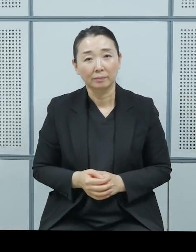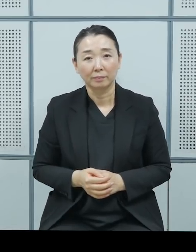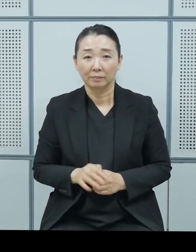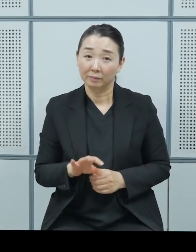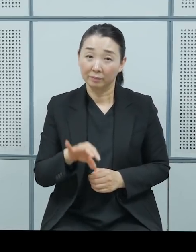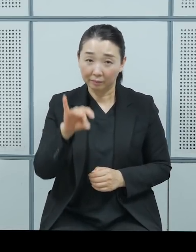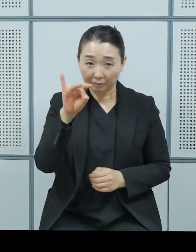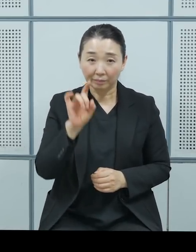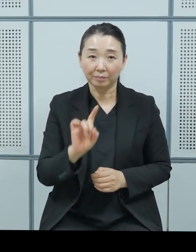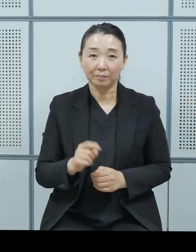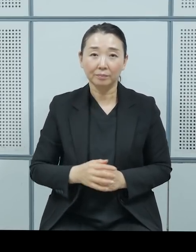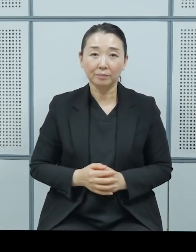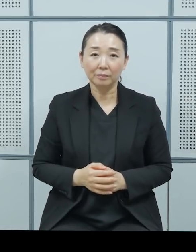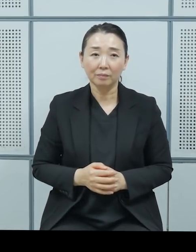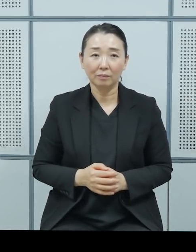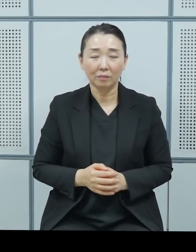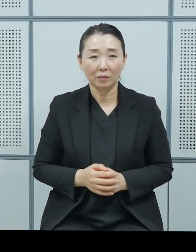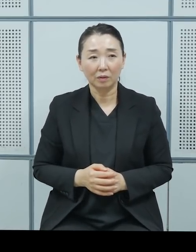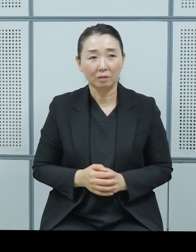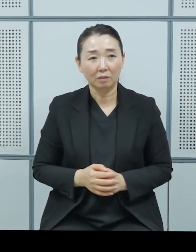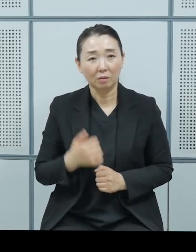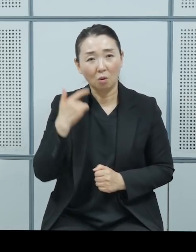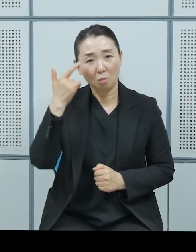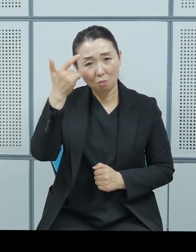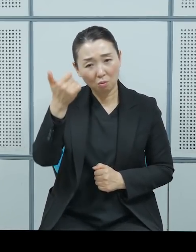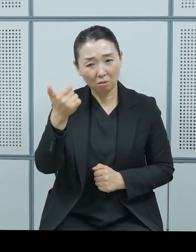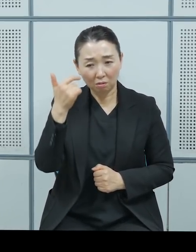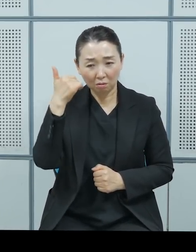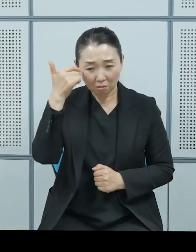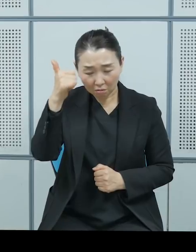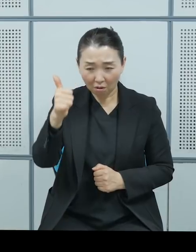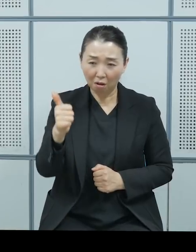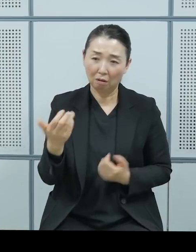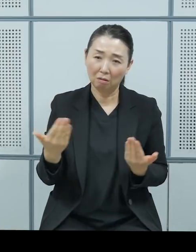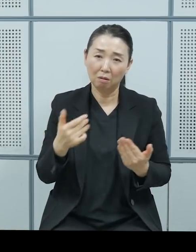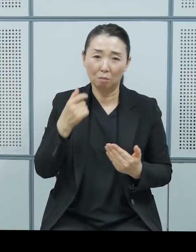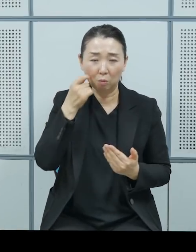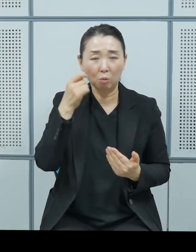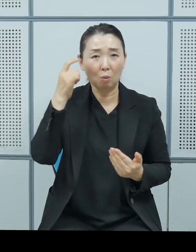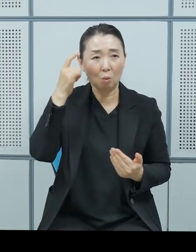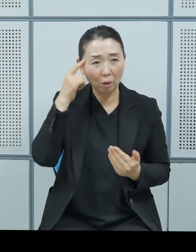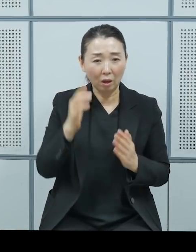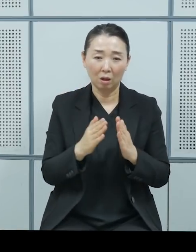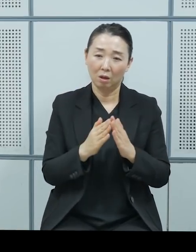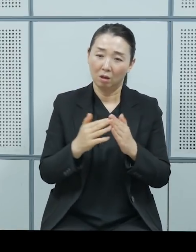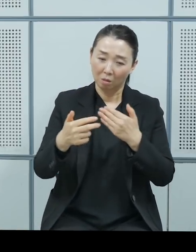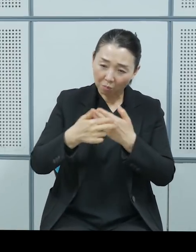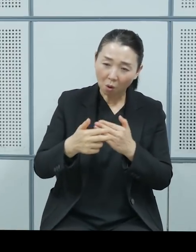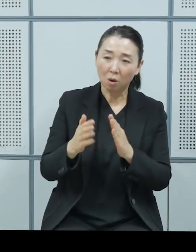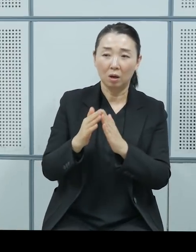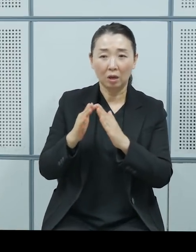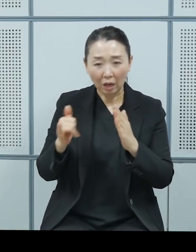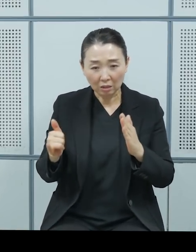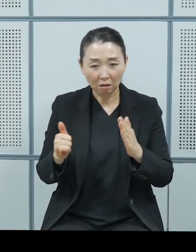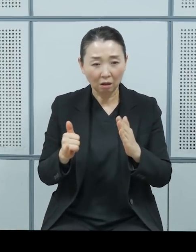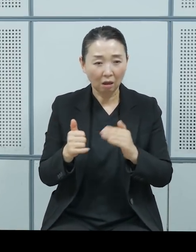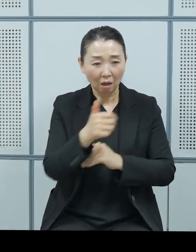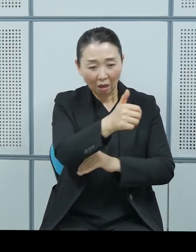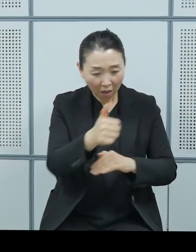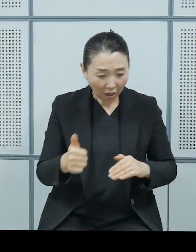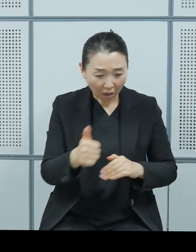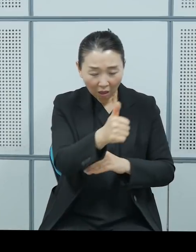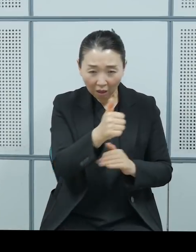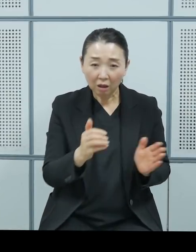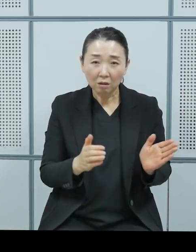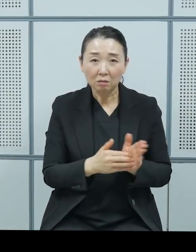처음에는 이 뭐 정말 목회가 될 수 없고 그냥 계속 가정생활, 병원, 가정 그렇죠. 이게 전부니까요. 주일